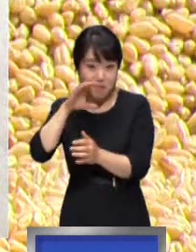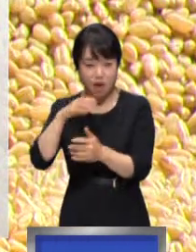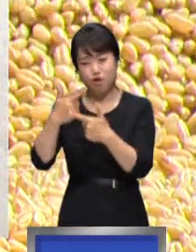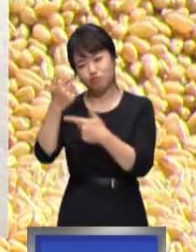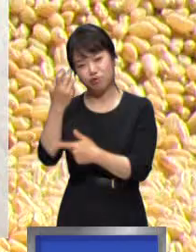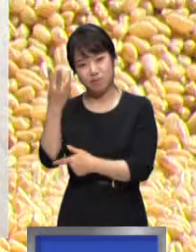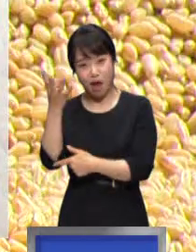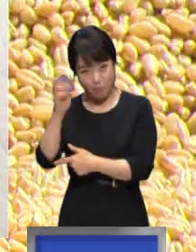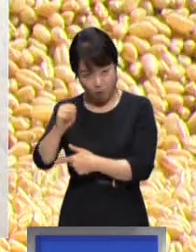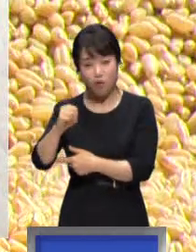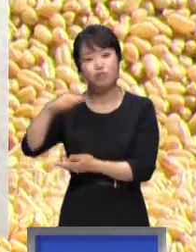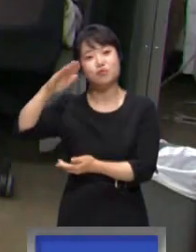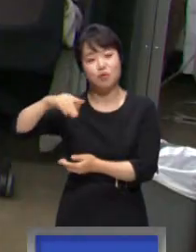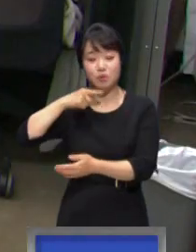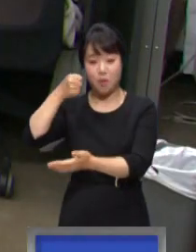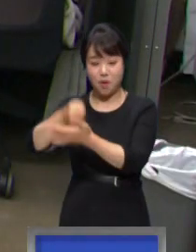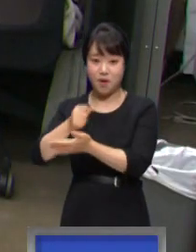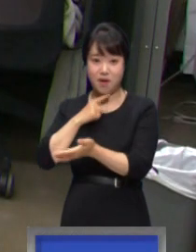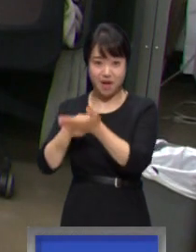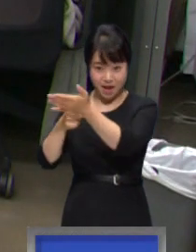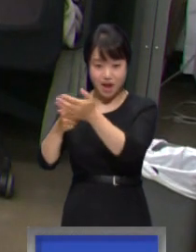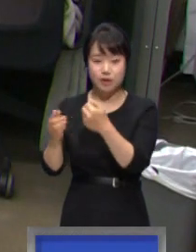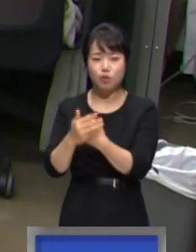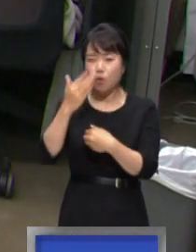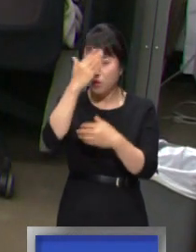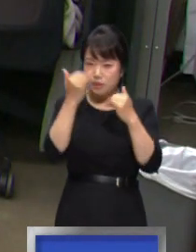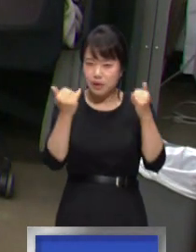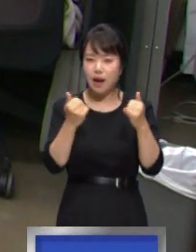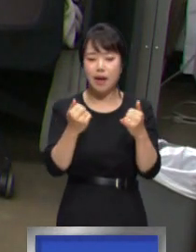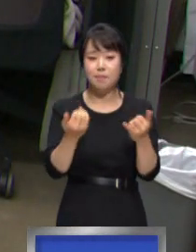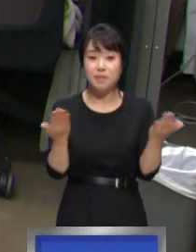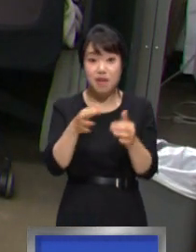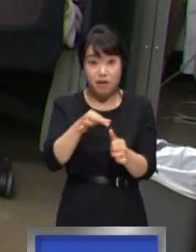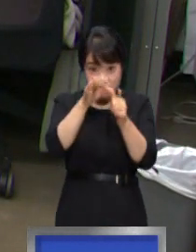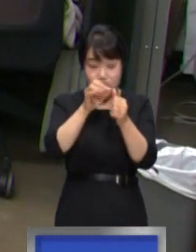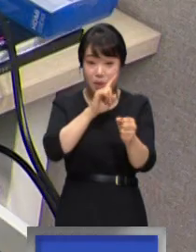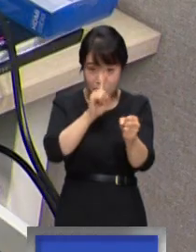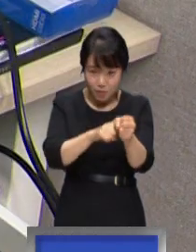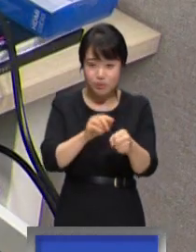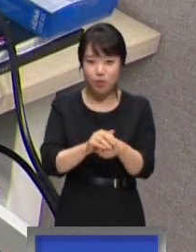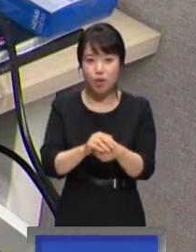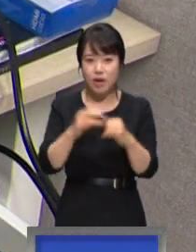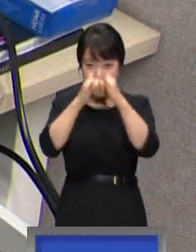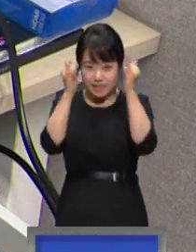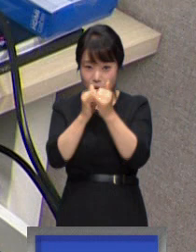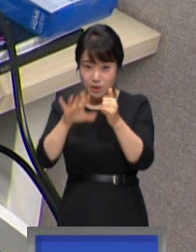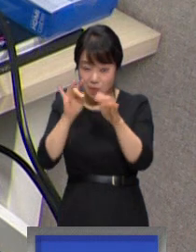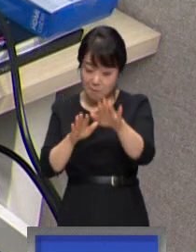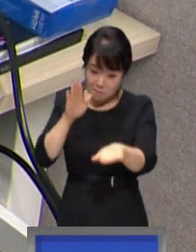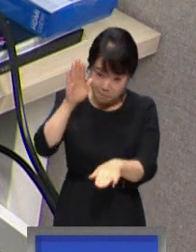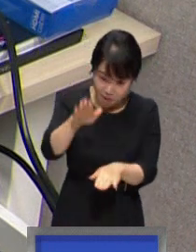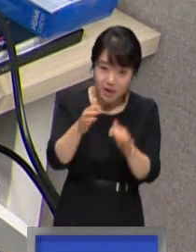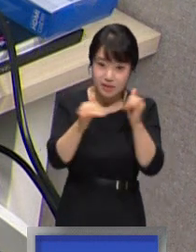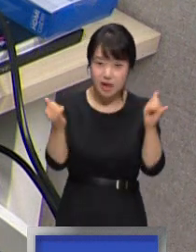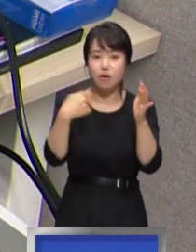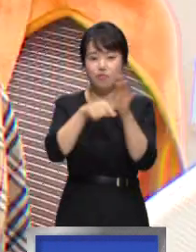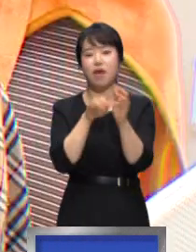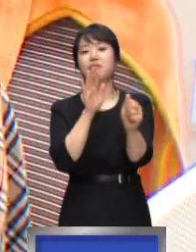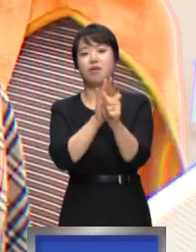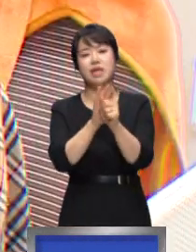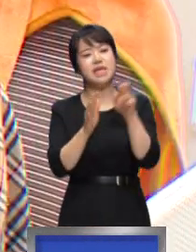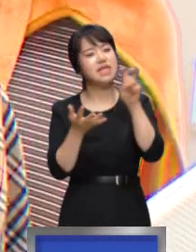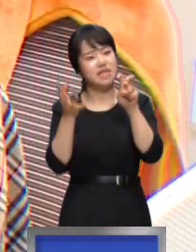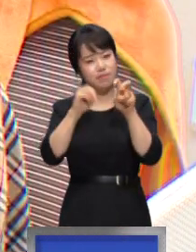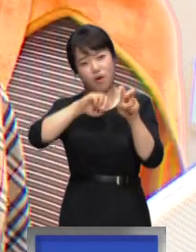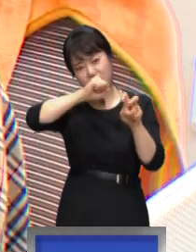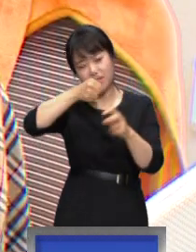규모입니다. 여기에 청년 창업지원센터 조성과 사회 첫 출발 지원금 등 청년을 타깃으로 한 정책에도 20억